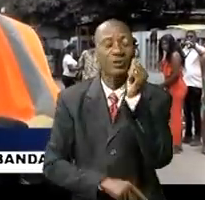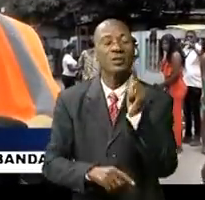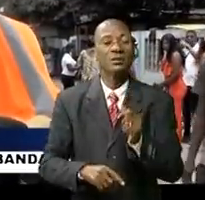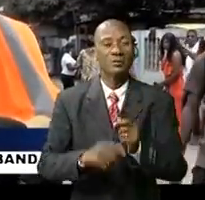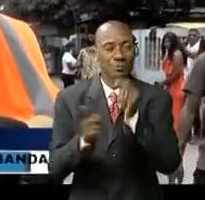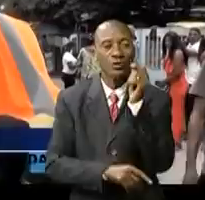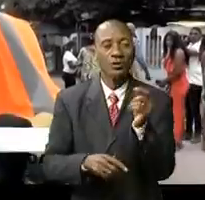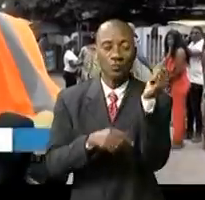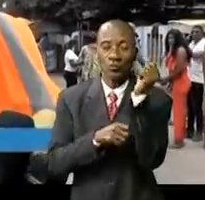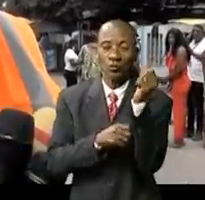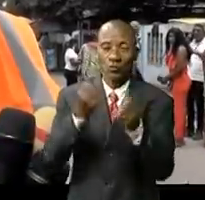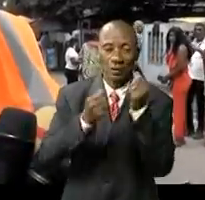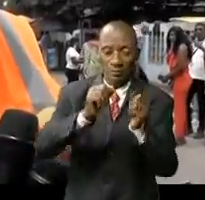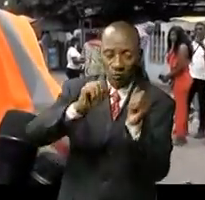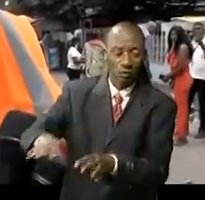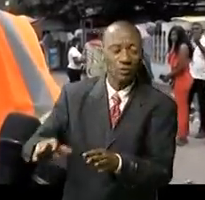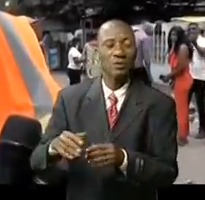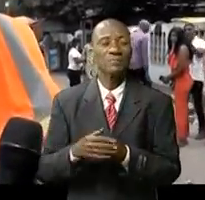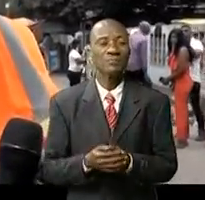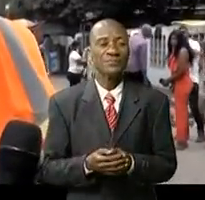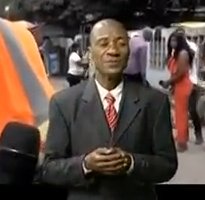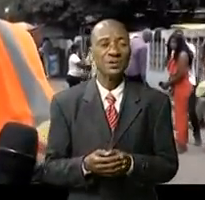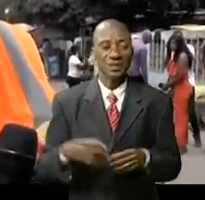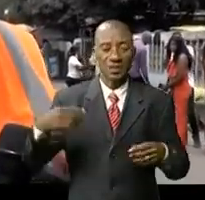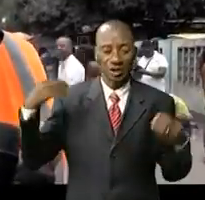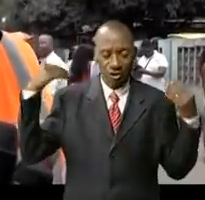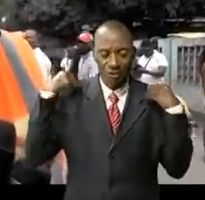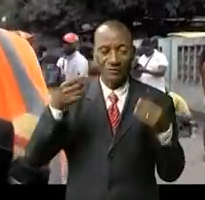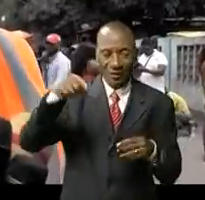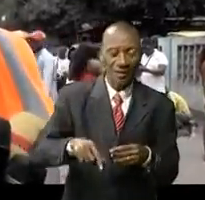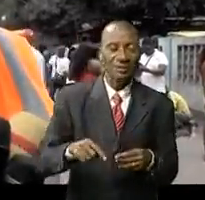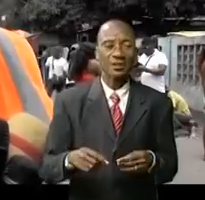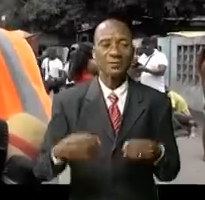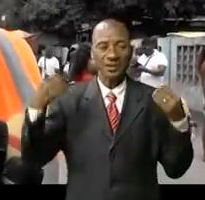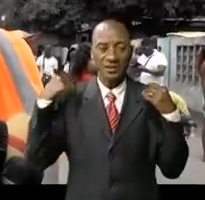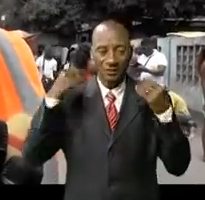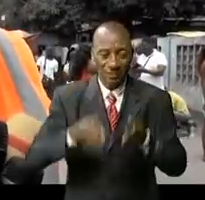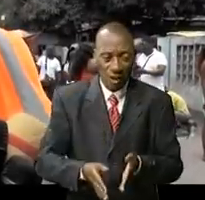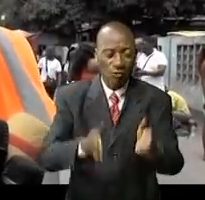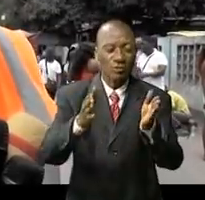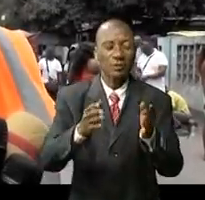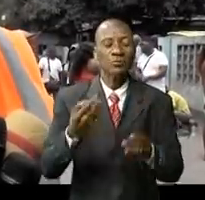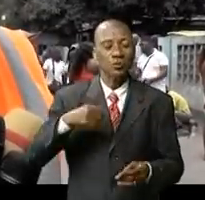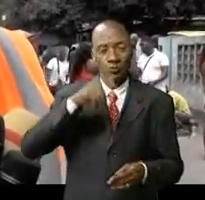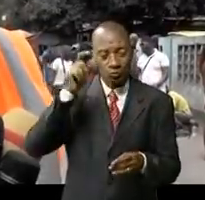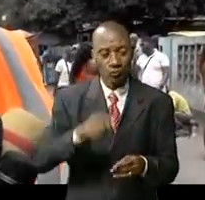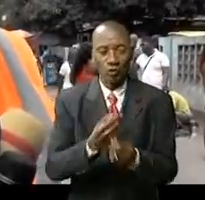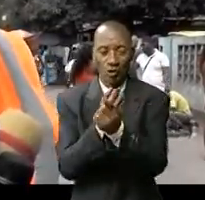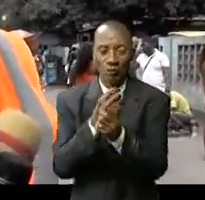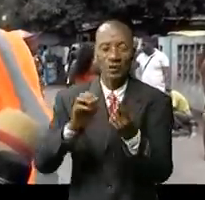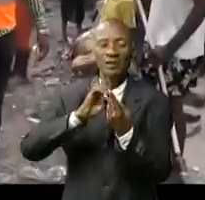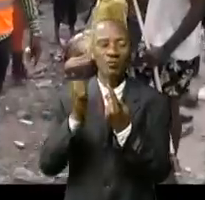sensibilisation. Et nous-mêmes, nous parlons, les chefs de quartier, les chefs de rue, hein, on doit respecter l'environnement. On ne peut pas